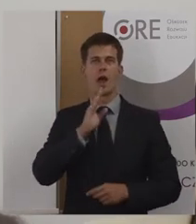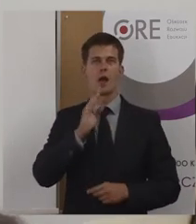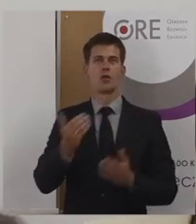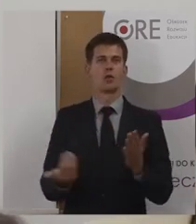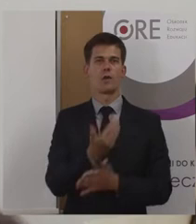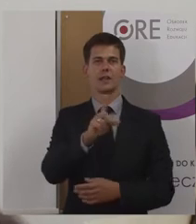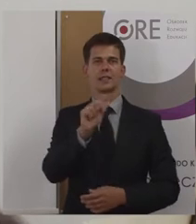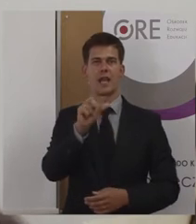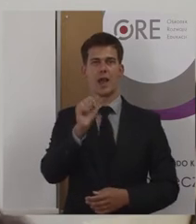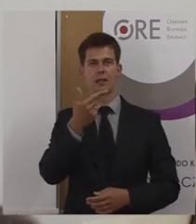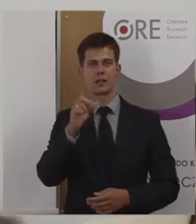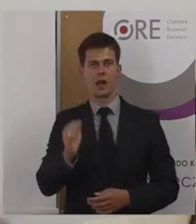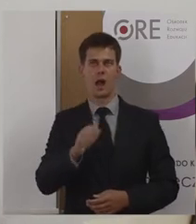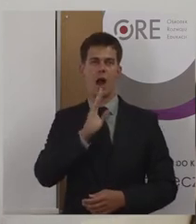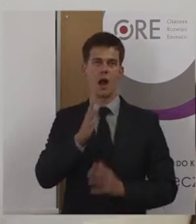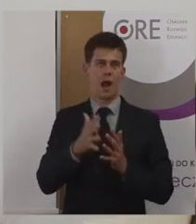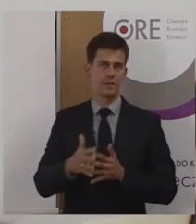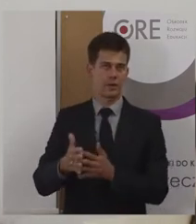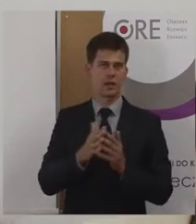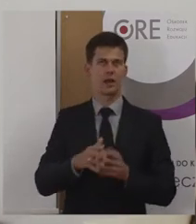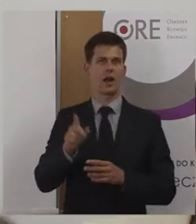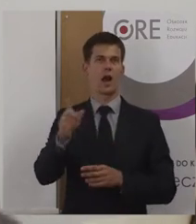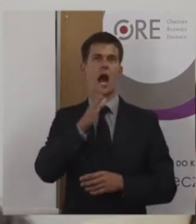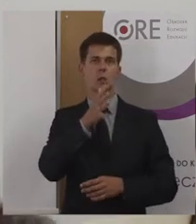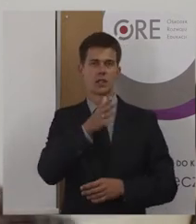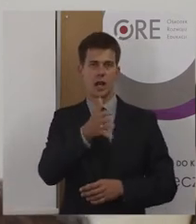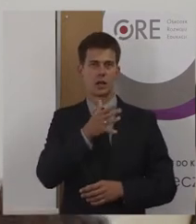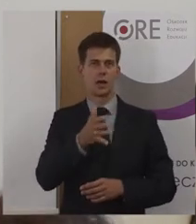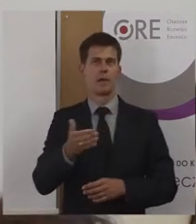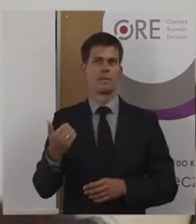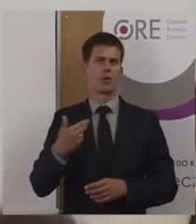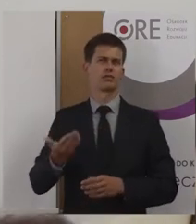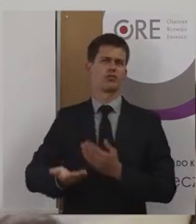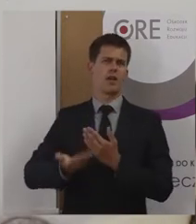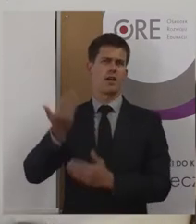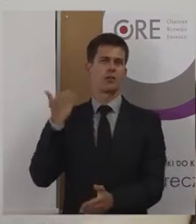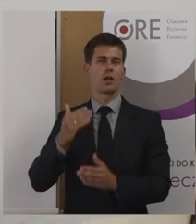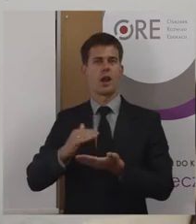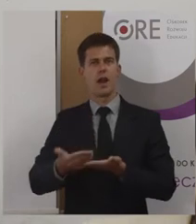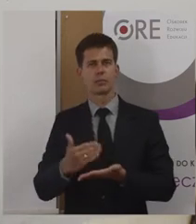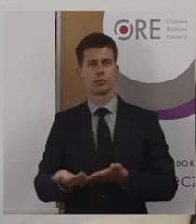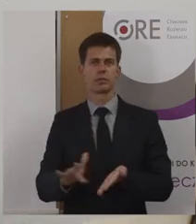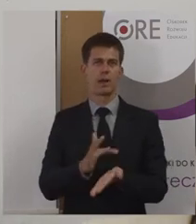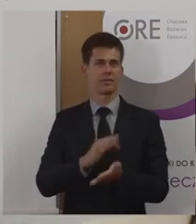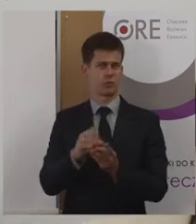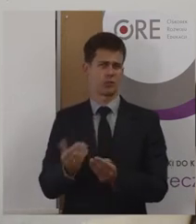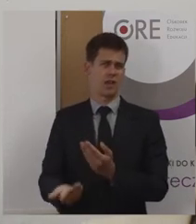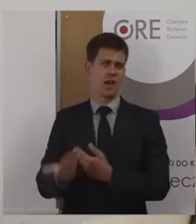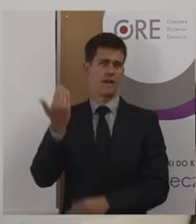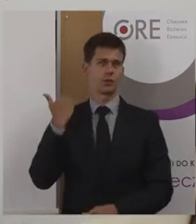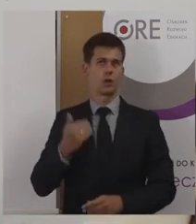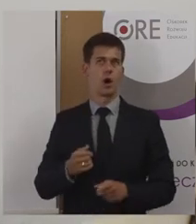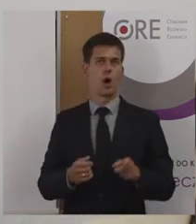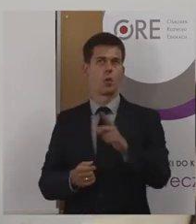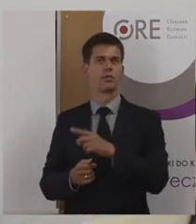i też w Stanach, gdzie rzucono się już kilka lat wcześniej na tę elektronikę dostępną, która się robi coraz bardziej dostępna i niestety